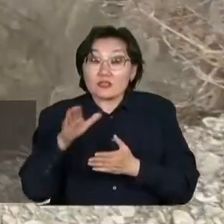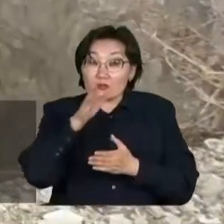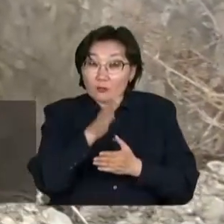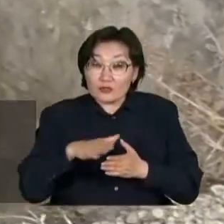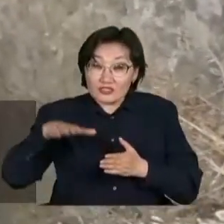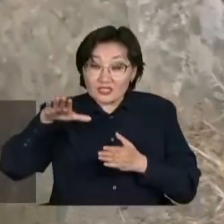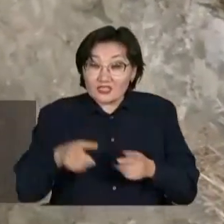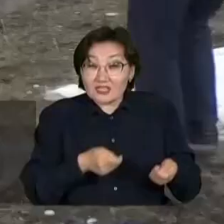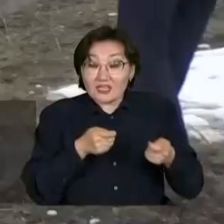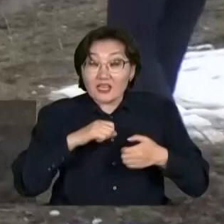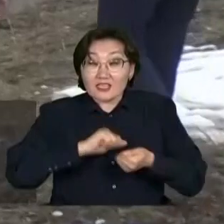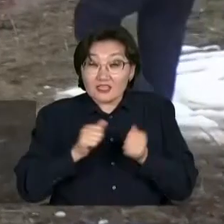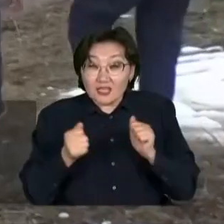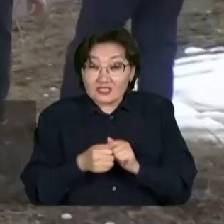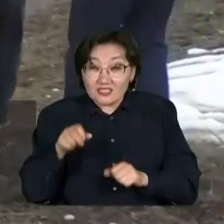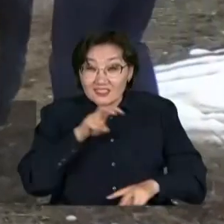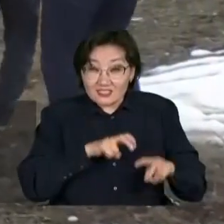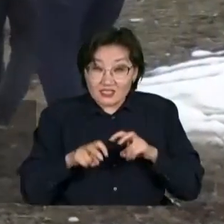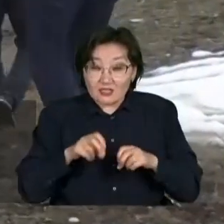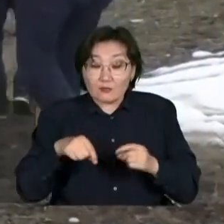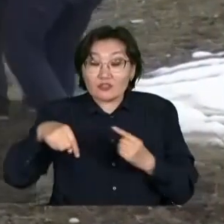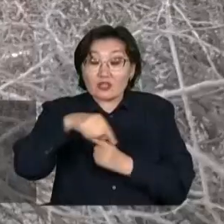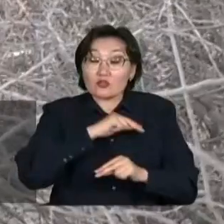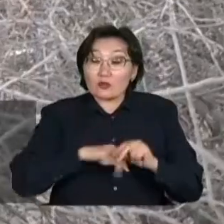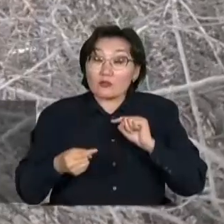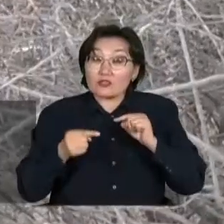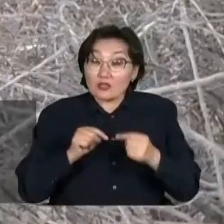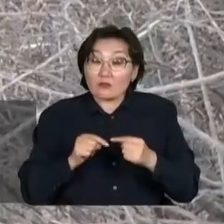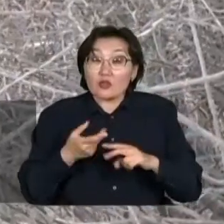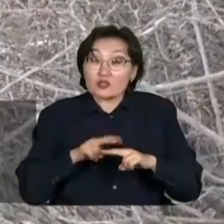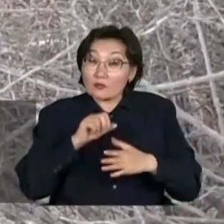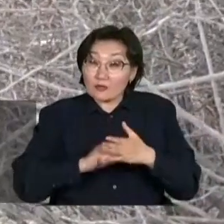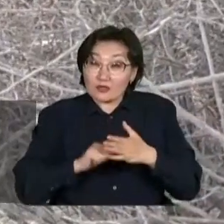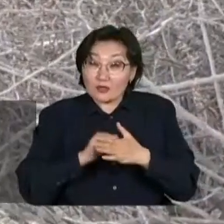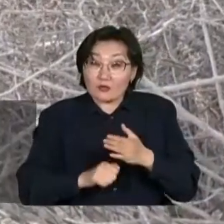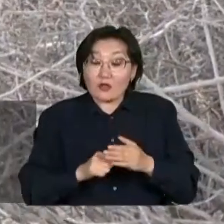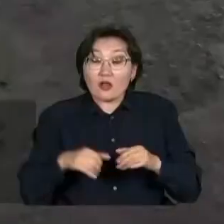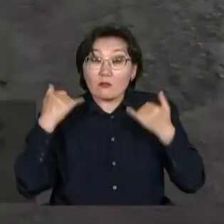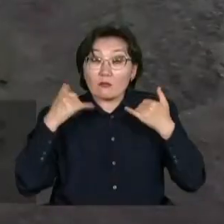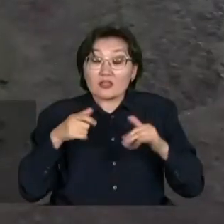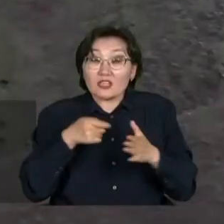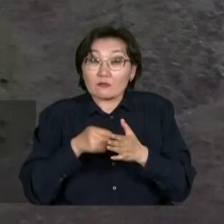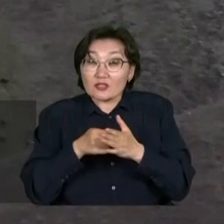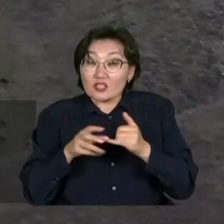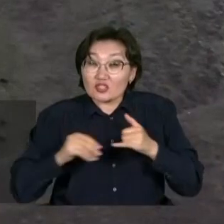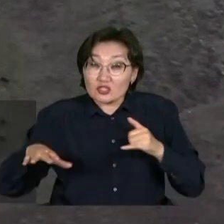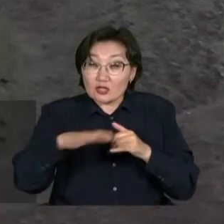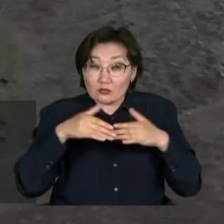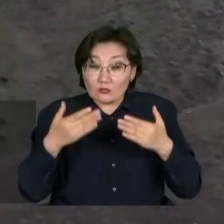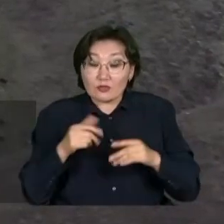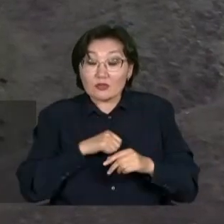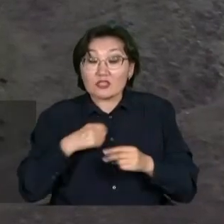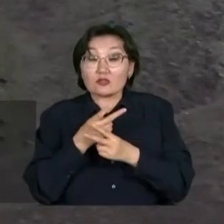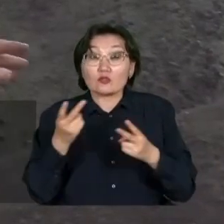тынымсыз тасалатын кәсіпкерлердің жұмысына қарса, соның кесірінен мал жаятын жер жоқ дейді тұрғындар. Мына жерде енді қарап